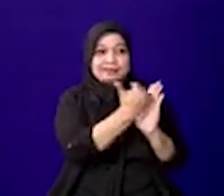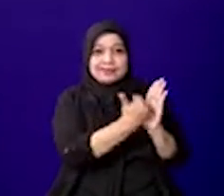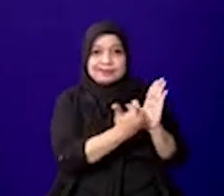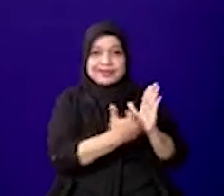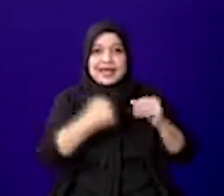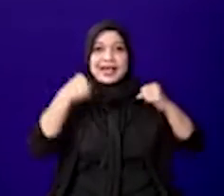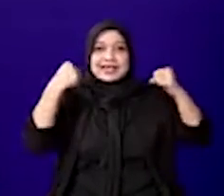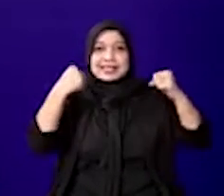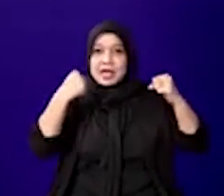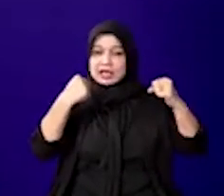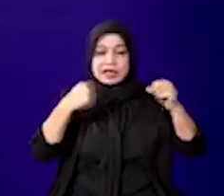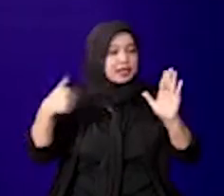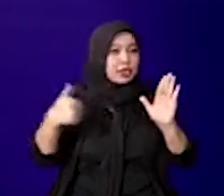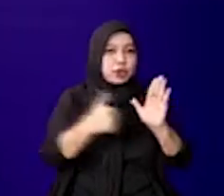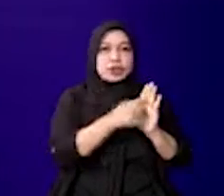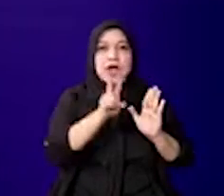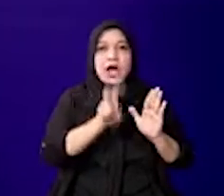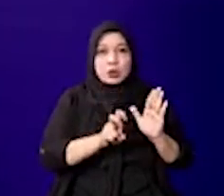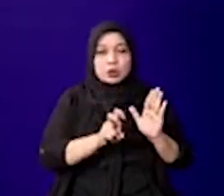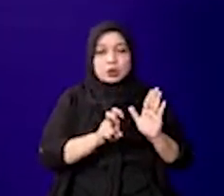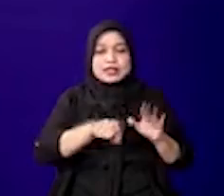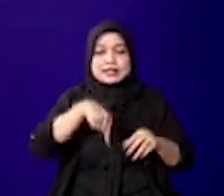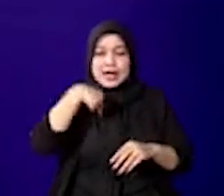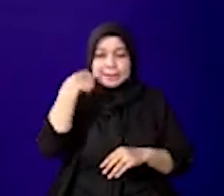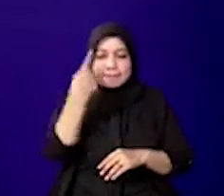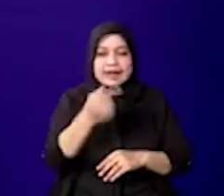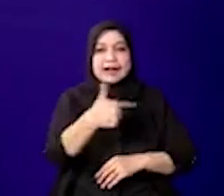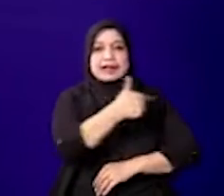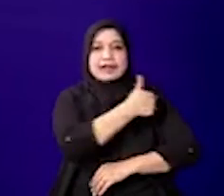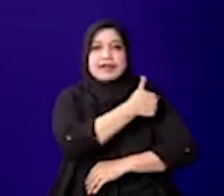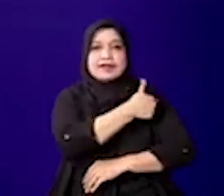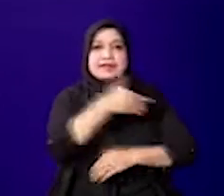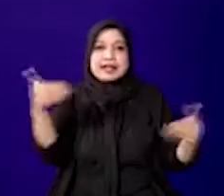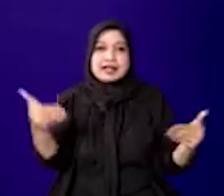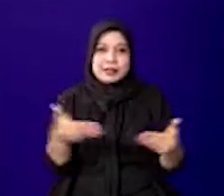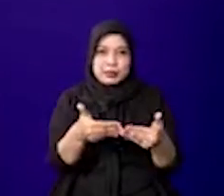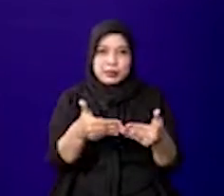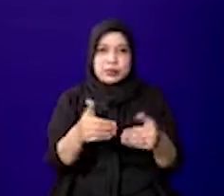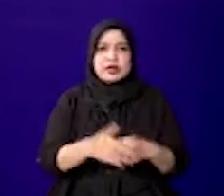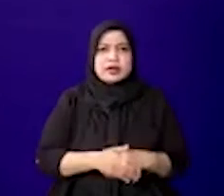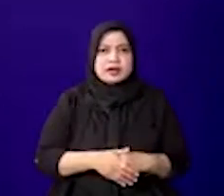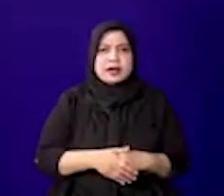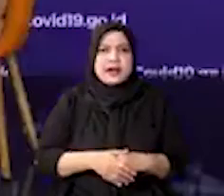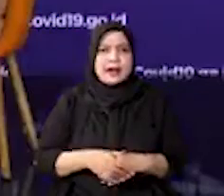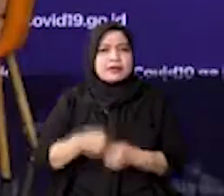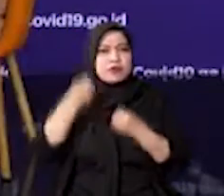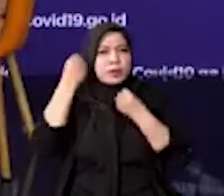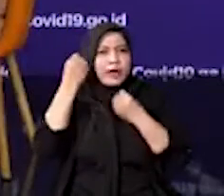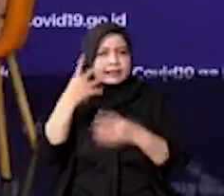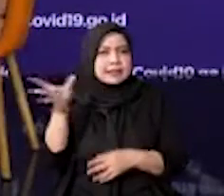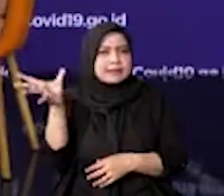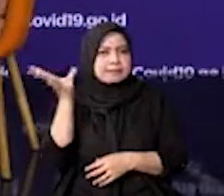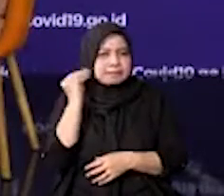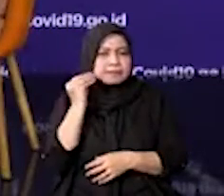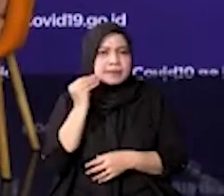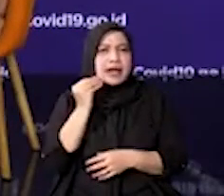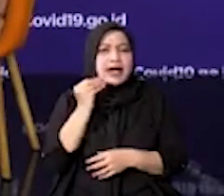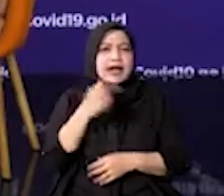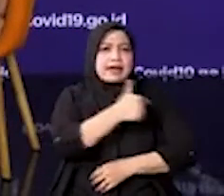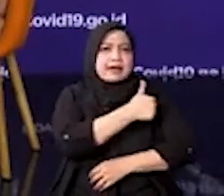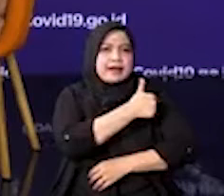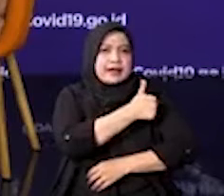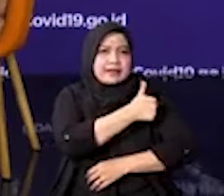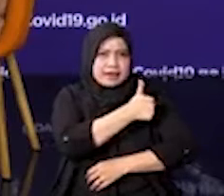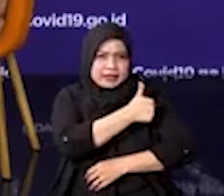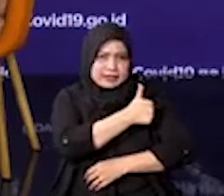ee sampai vaksin itu ada di Indonesia ee saya dengar bahwa vaksin itu akan ada bulan e